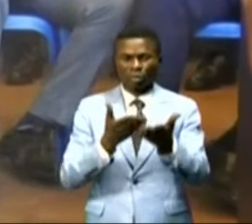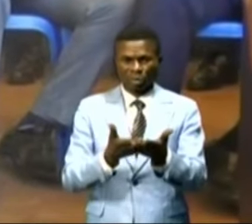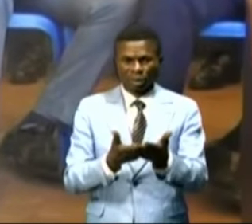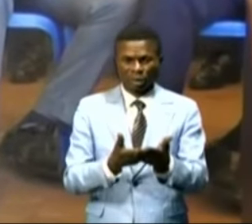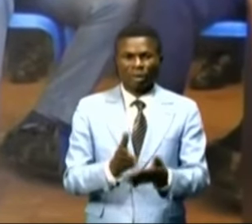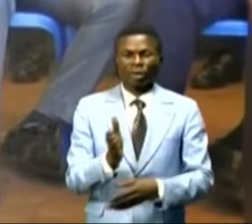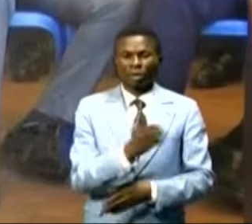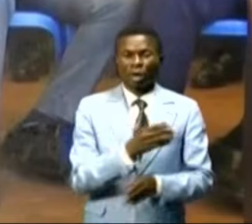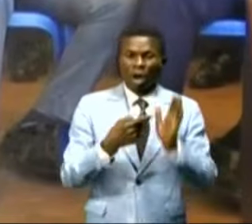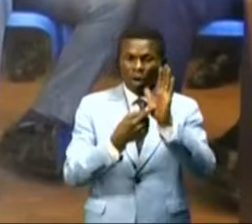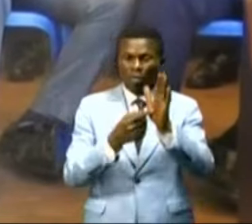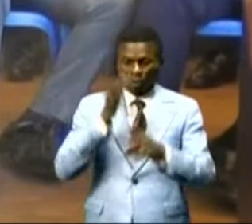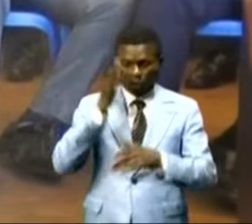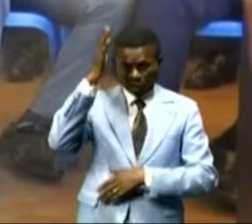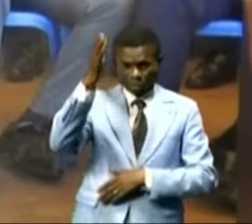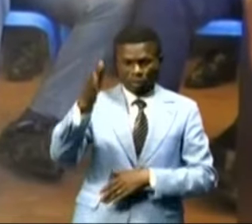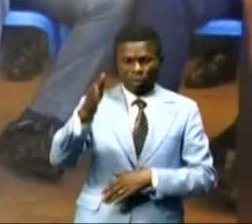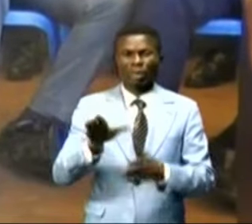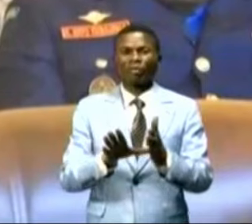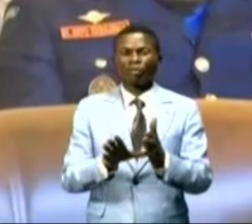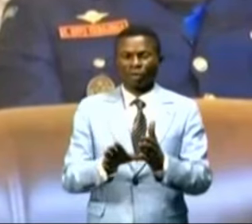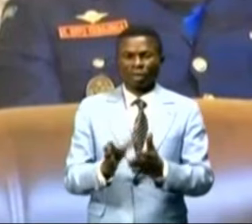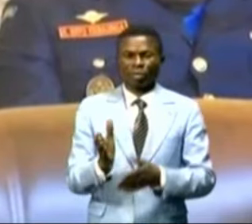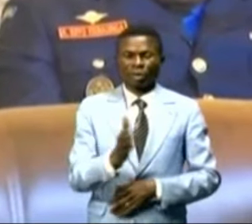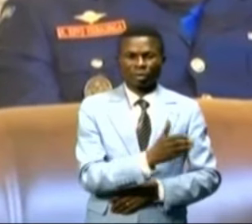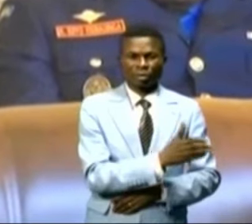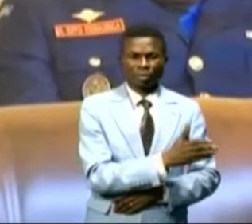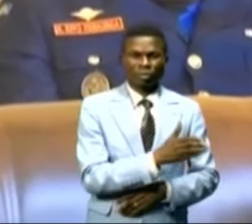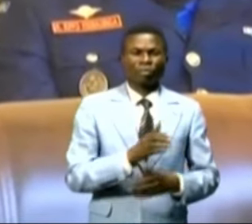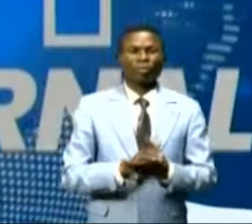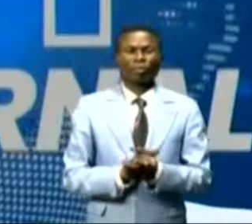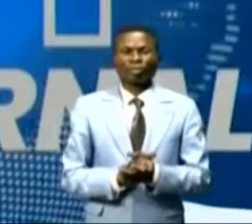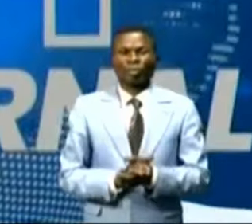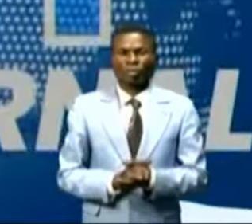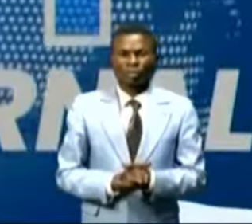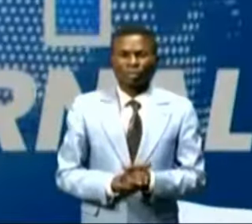Nous y reviendrons avec force détail dans nos prochaines éditions.